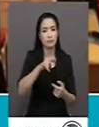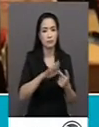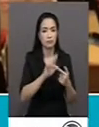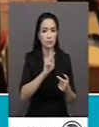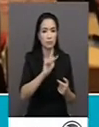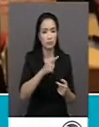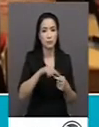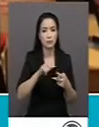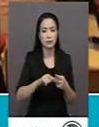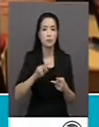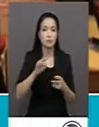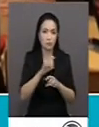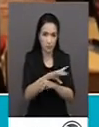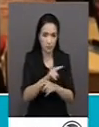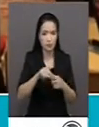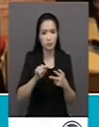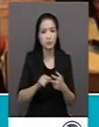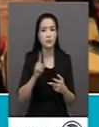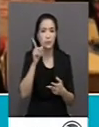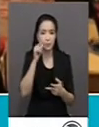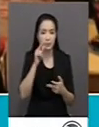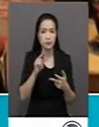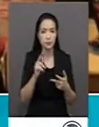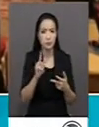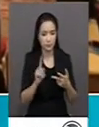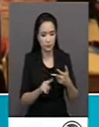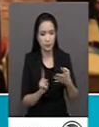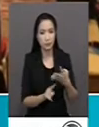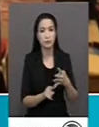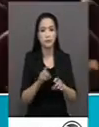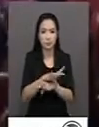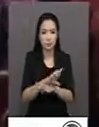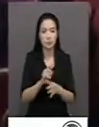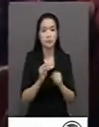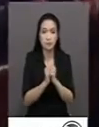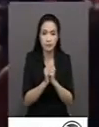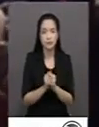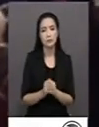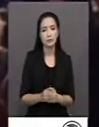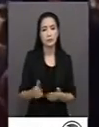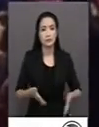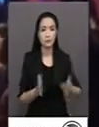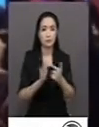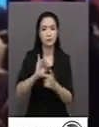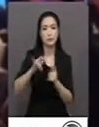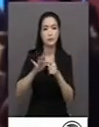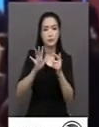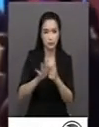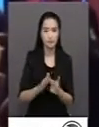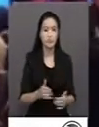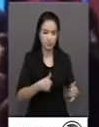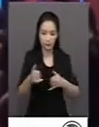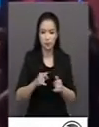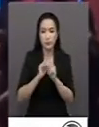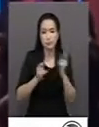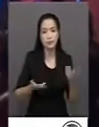พชรบุรีแม่น้ำแม่กลองแม่น้ำท่าจีนแม่น้ำเจ้าพระยามาคุยกันครับเพื่อที่จะกำหนดทิศทางการพัฒนาแม่น้ำอย่างยั่